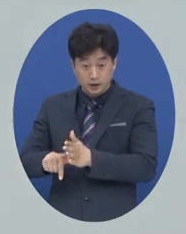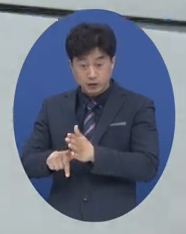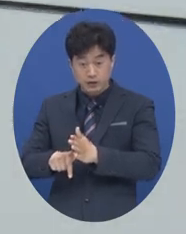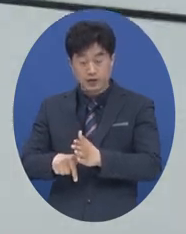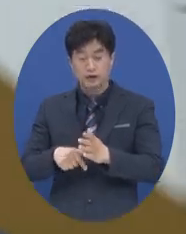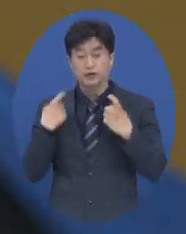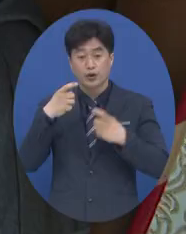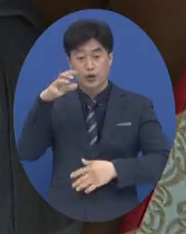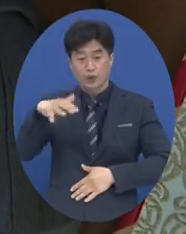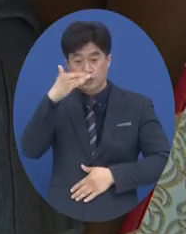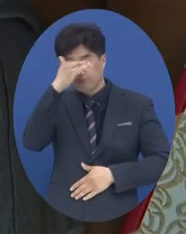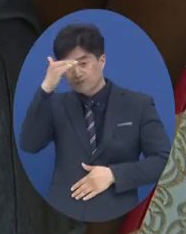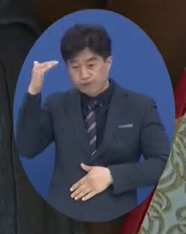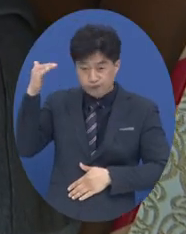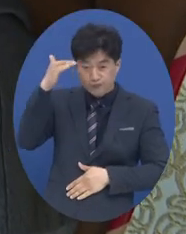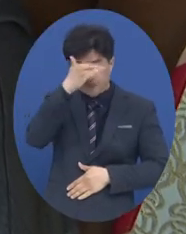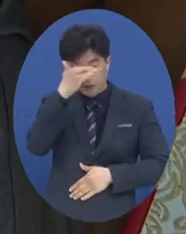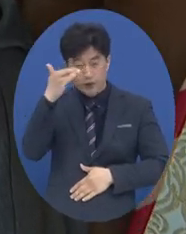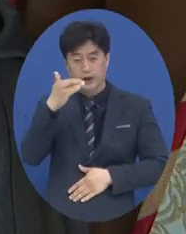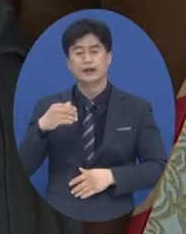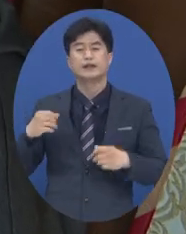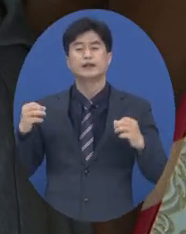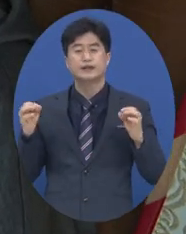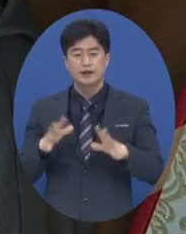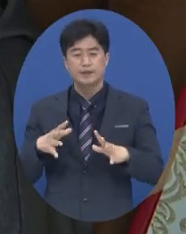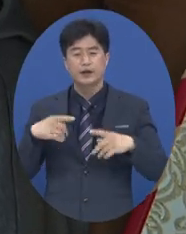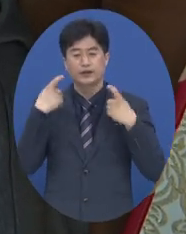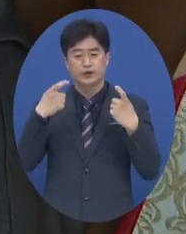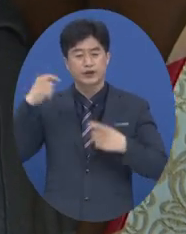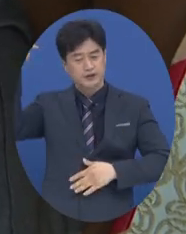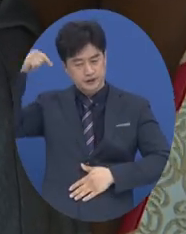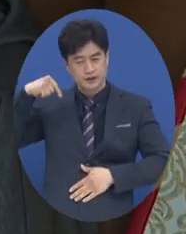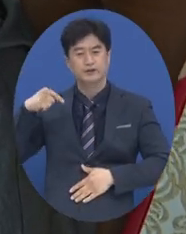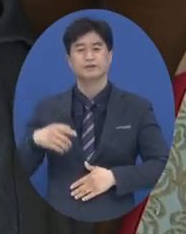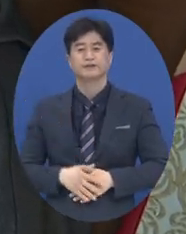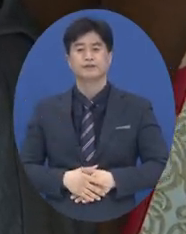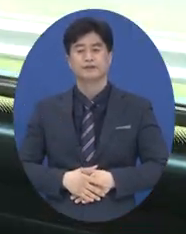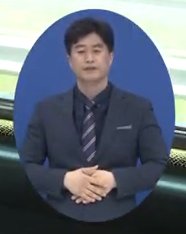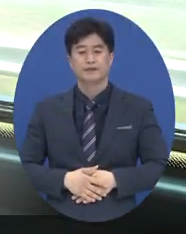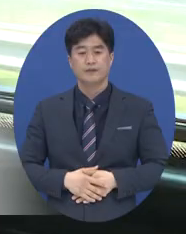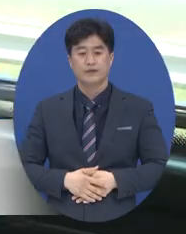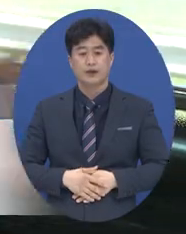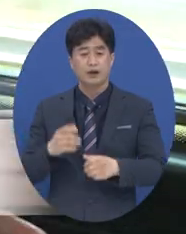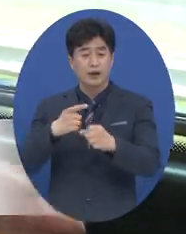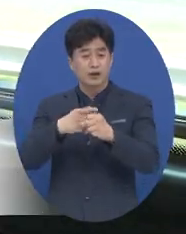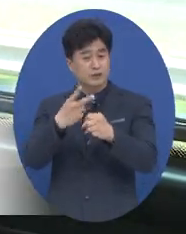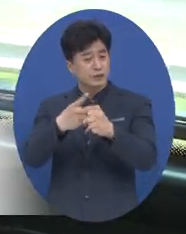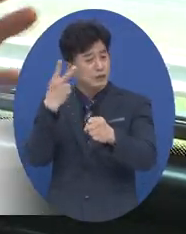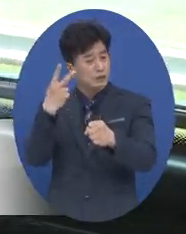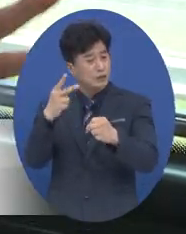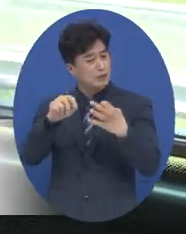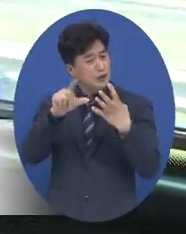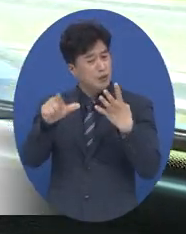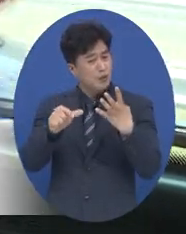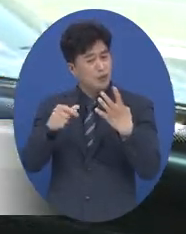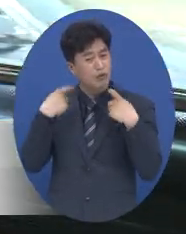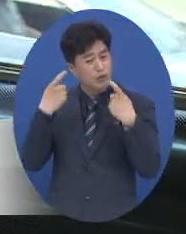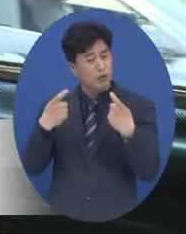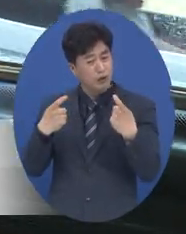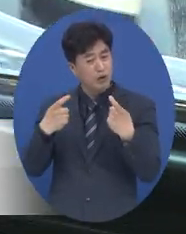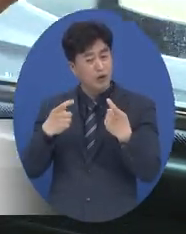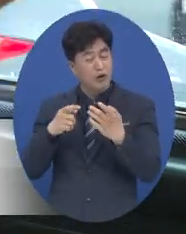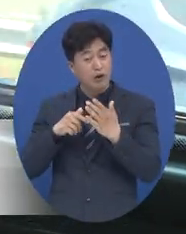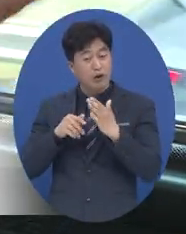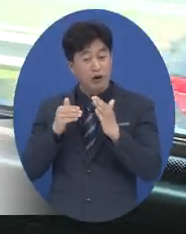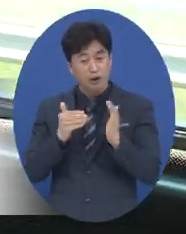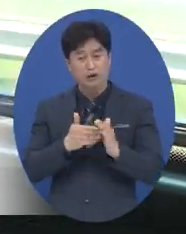관광지를 드라이브하면서 잠시나마 여행을 떠나는 기분을 느끼도록 했습니다. 재작년에 4월 달에 어디